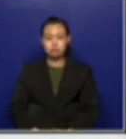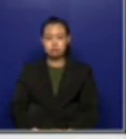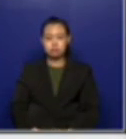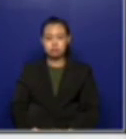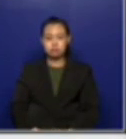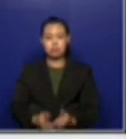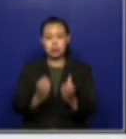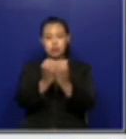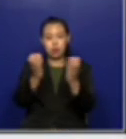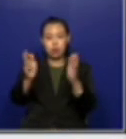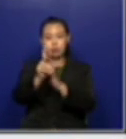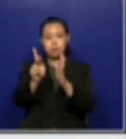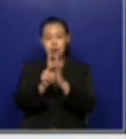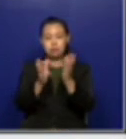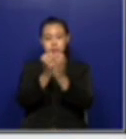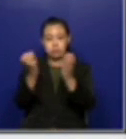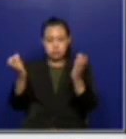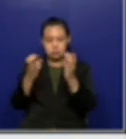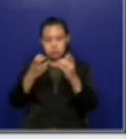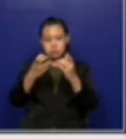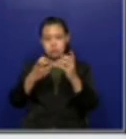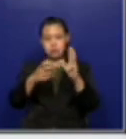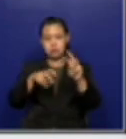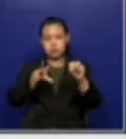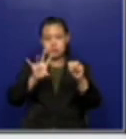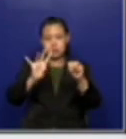า76เนี่ย